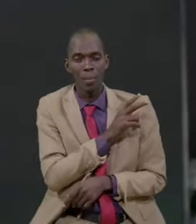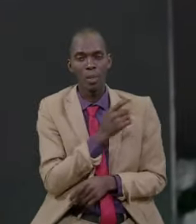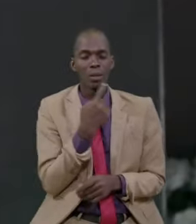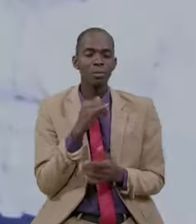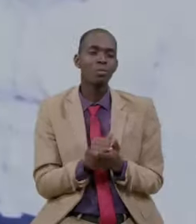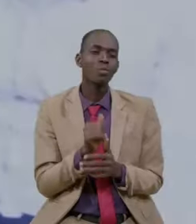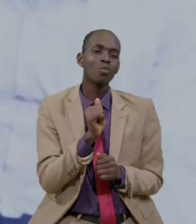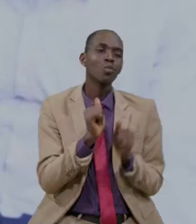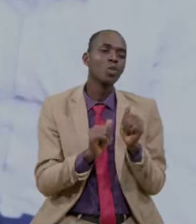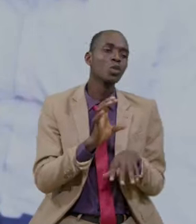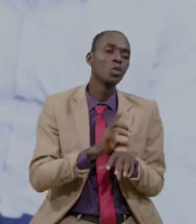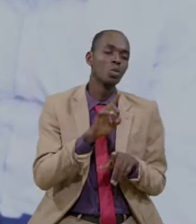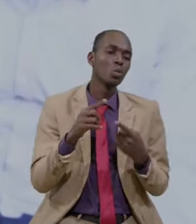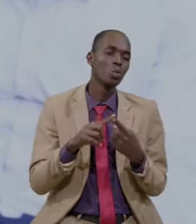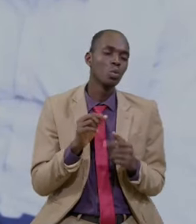église fréquentes-tu?